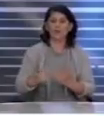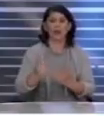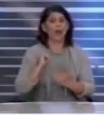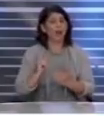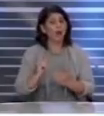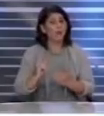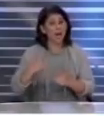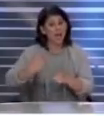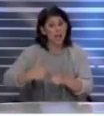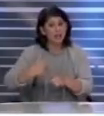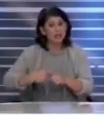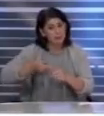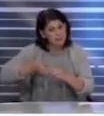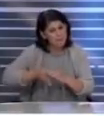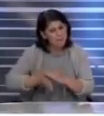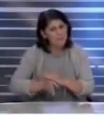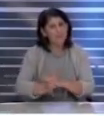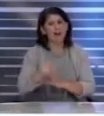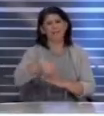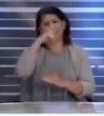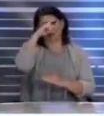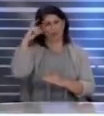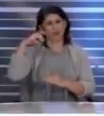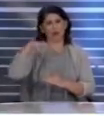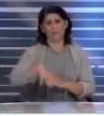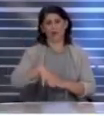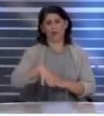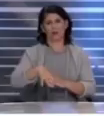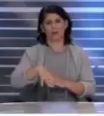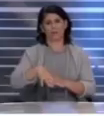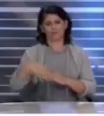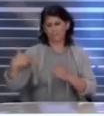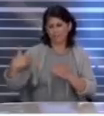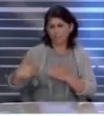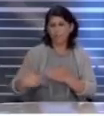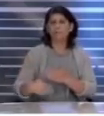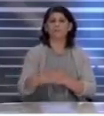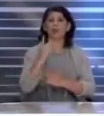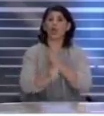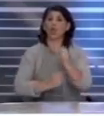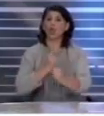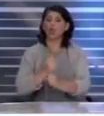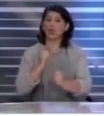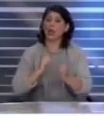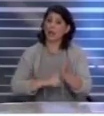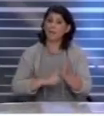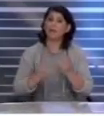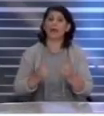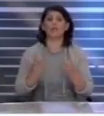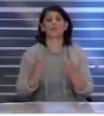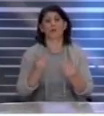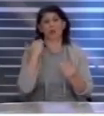Έλληνες διανύουν μια περίοδο τόσο πολύ δύσκολη κατά τη διάρκεια της οποίας έπρεπε να κάνουν πάρα πολλές